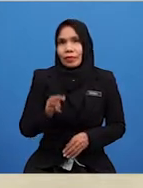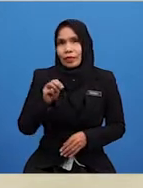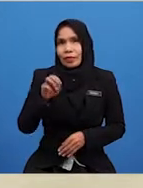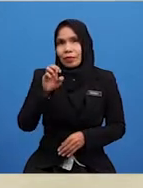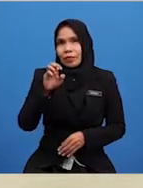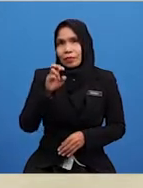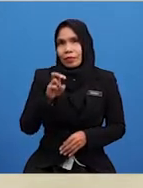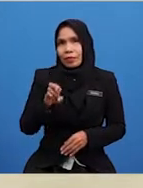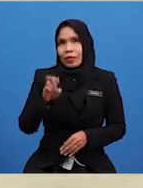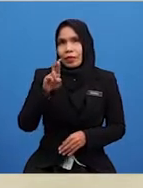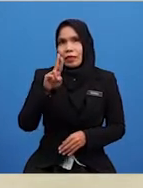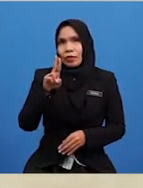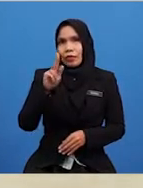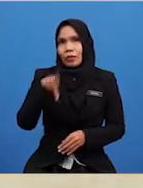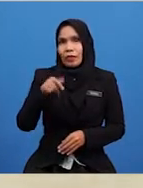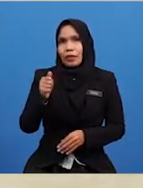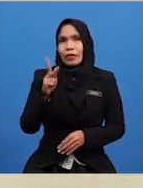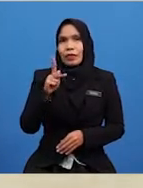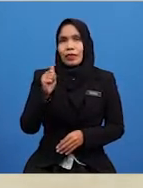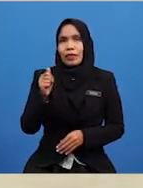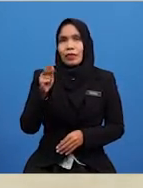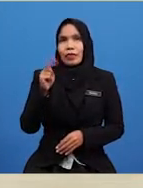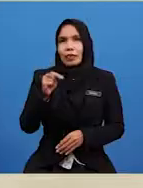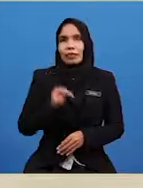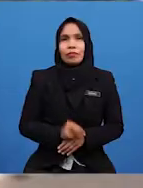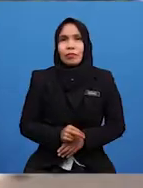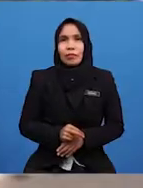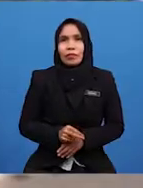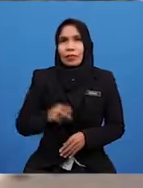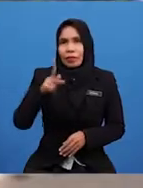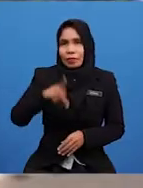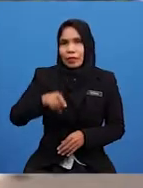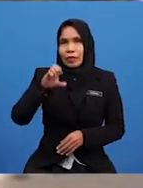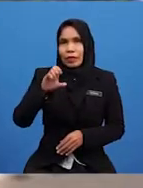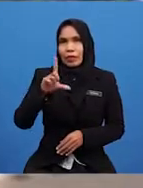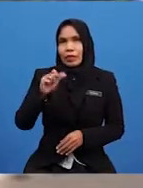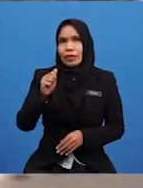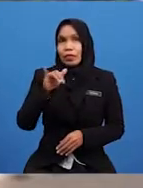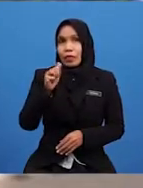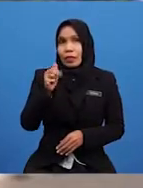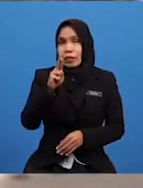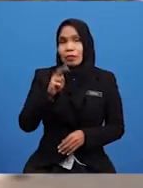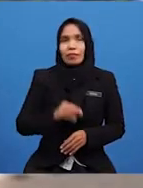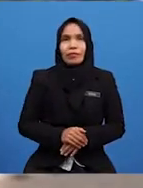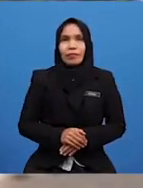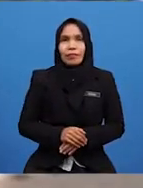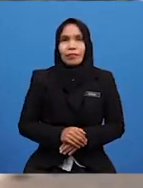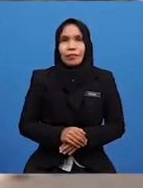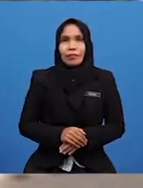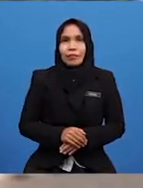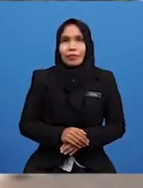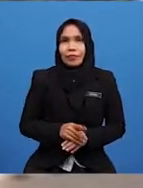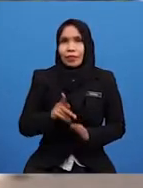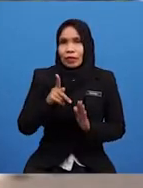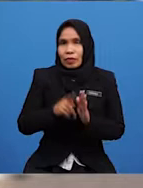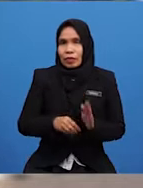peranan yang penting dalam mengekalkan kestabilan kerajaan. Tahukah anda, Kesultanan Melayu Melaka menjalinkan